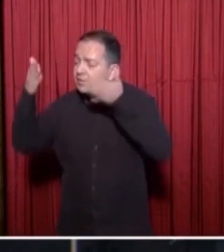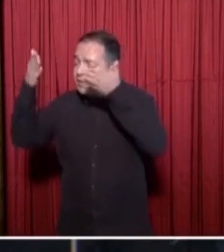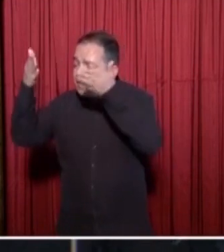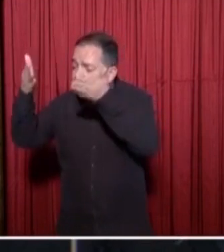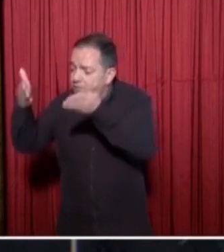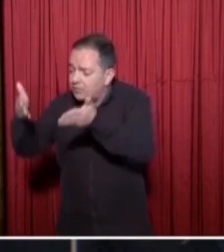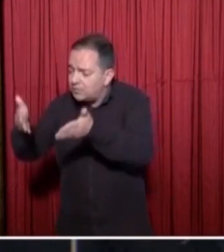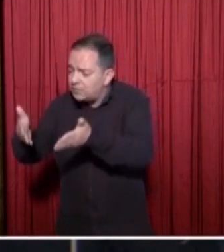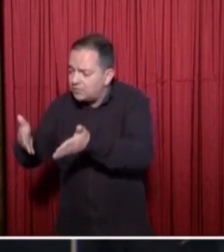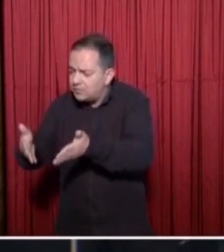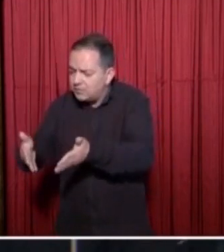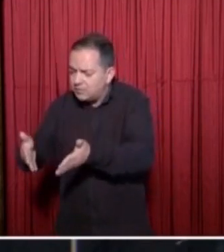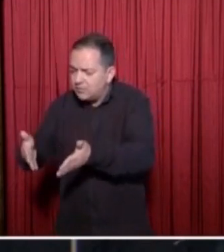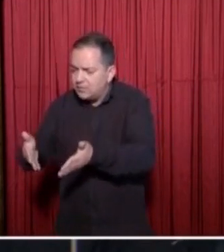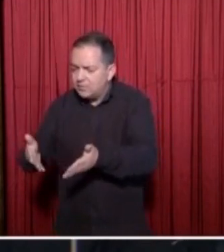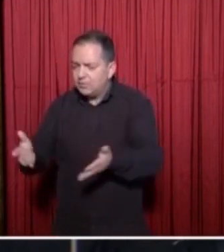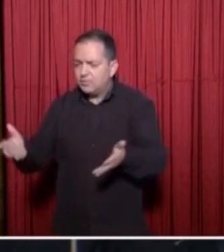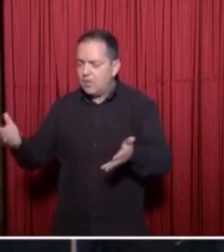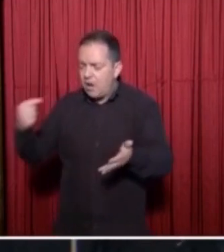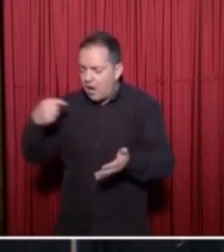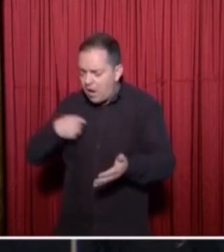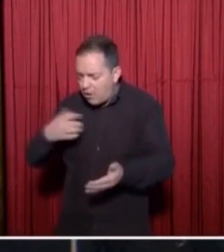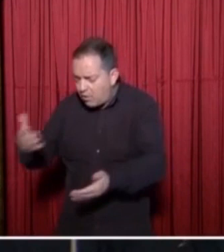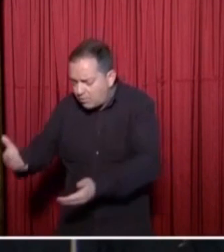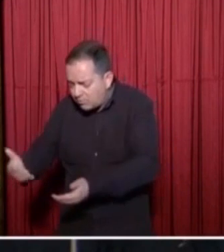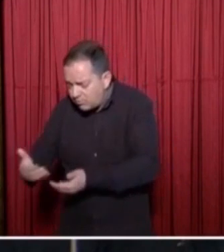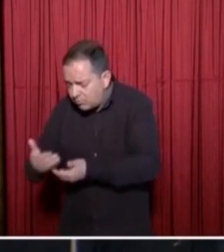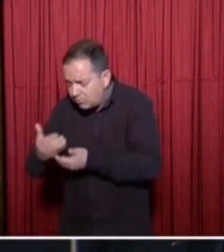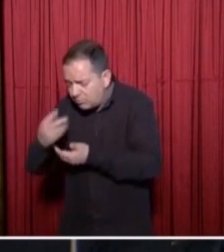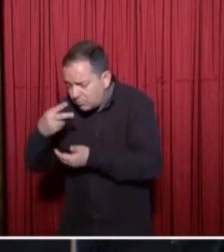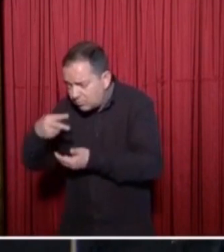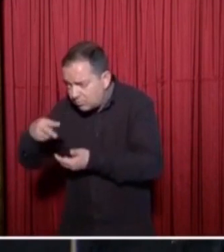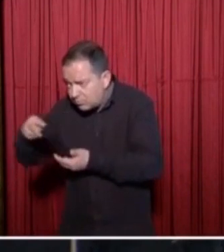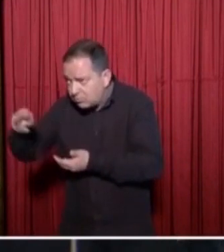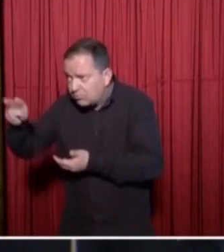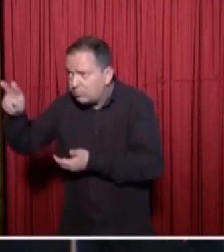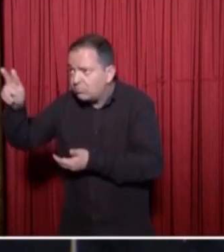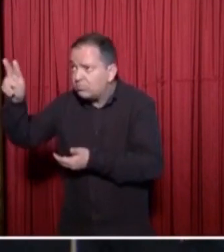καταγγέλουσα πως ατεν ίσωση το